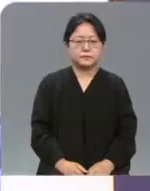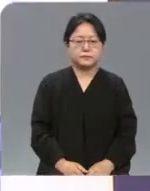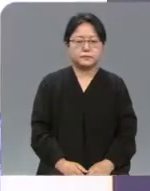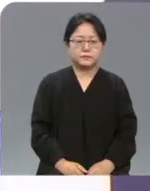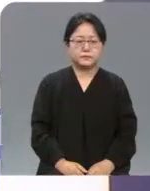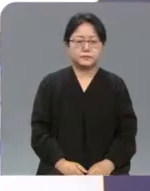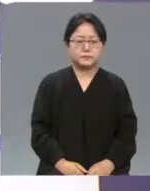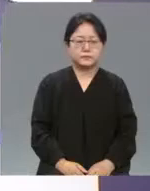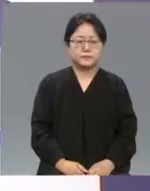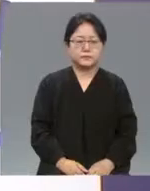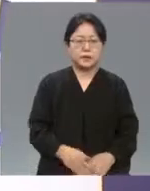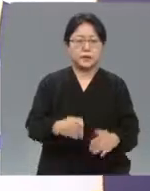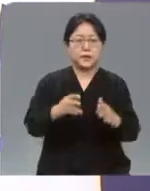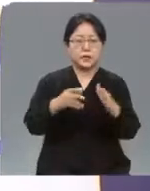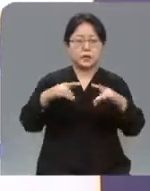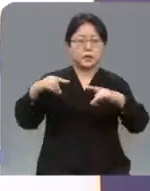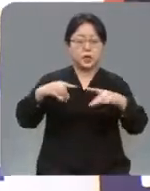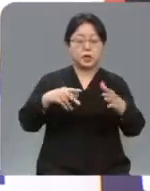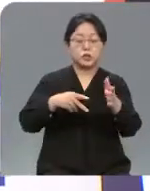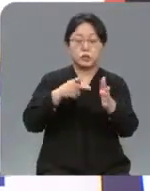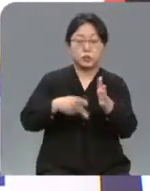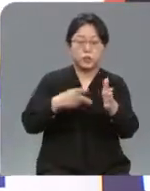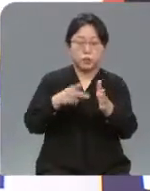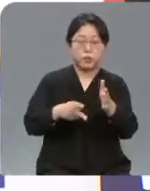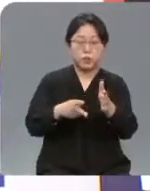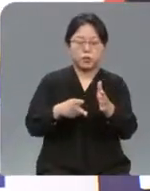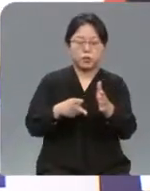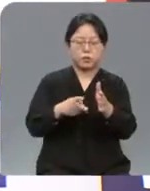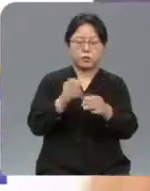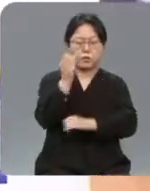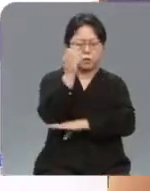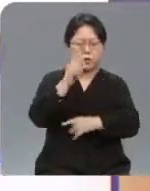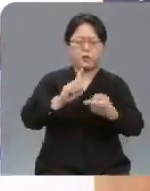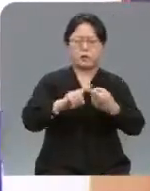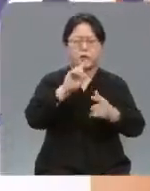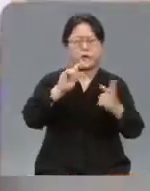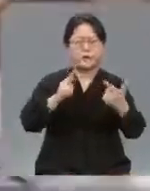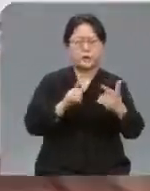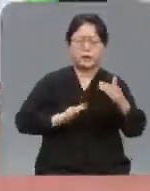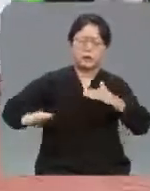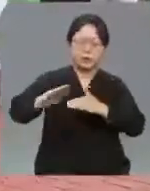웬 말이냐 경 자연산 보지 통과 절대 반대한다 아아